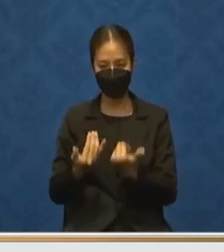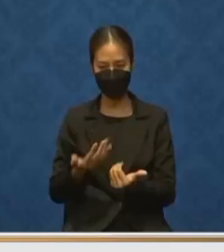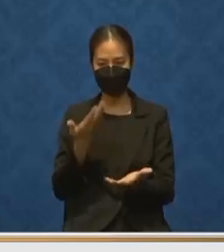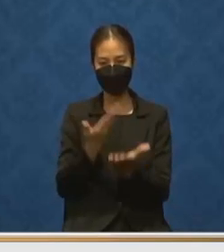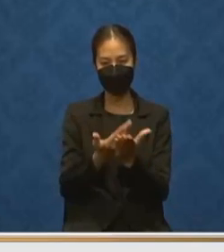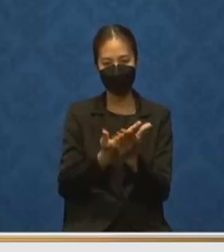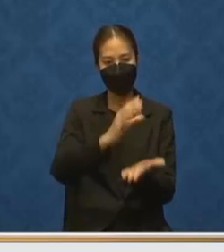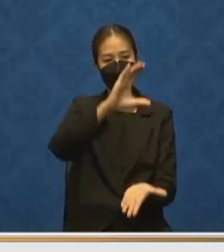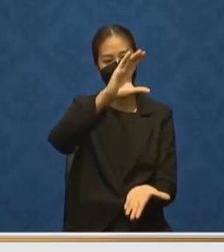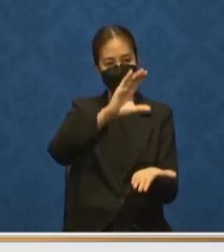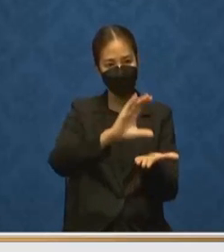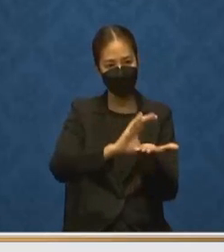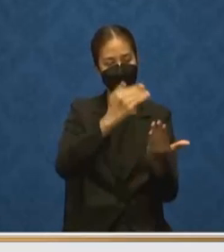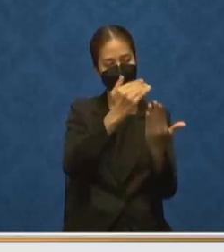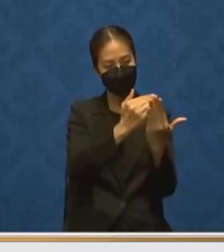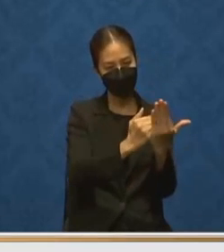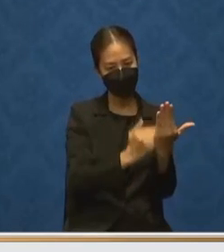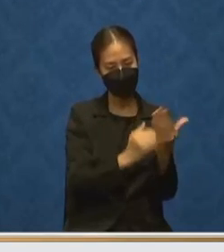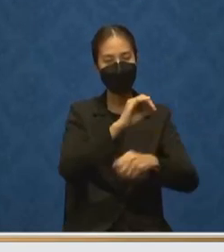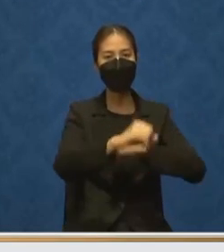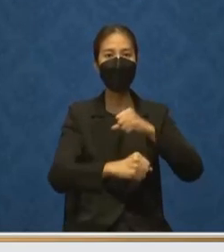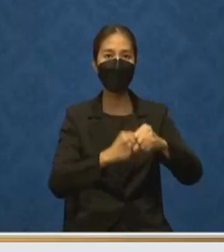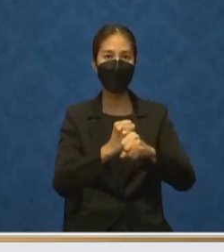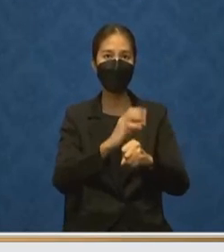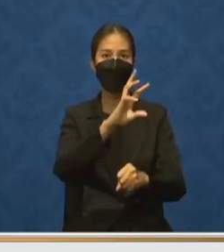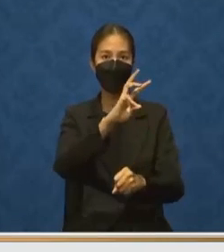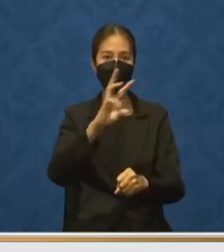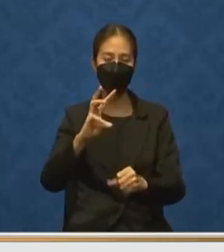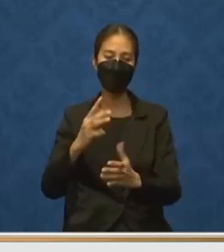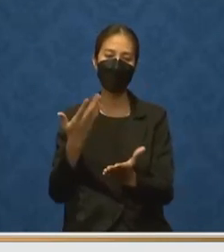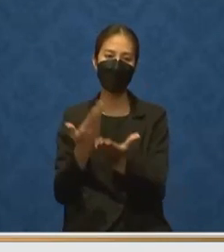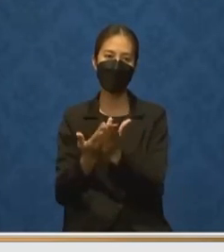ประจำปีงบประมาณ2566เป็นจำนวนไม่เกิน